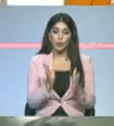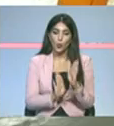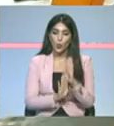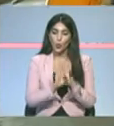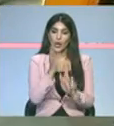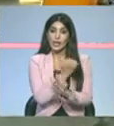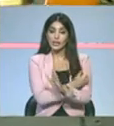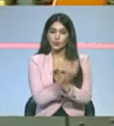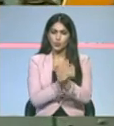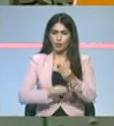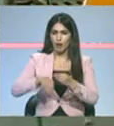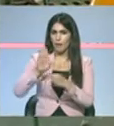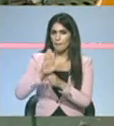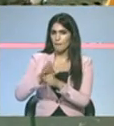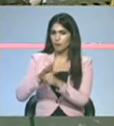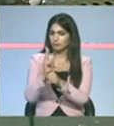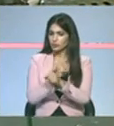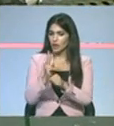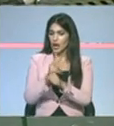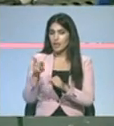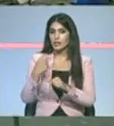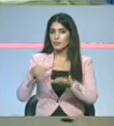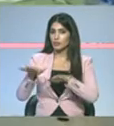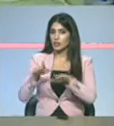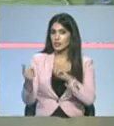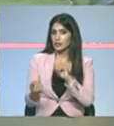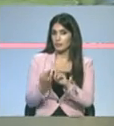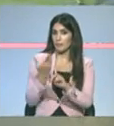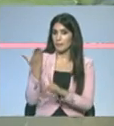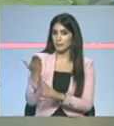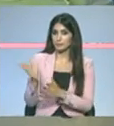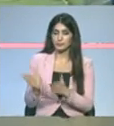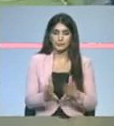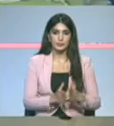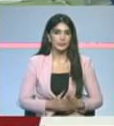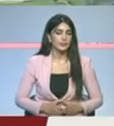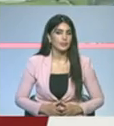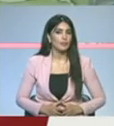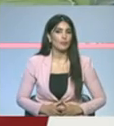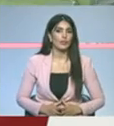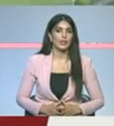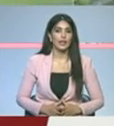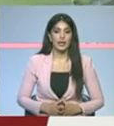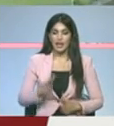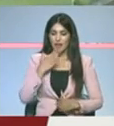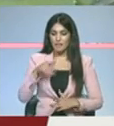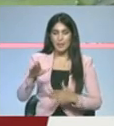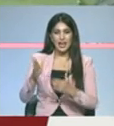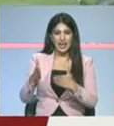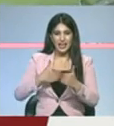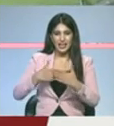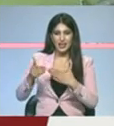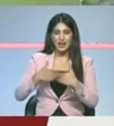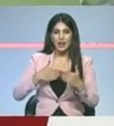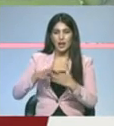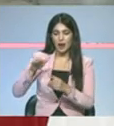نسبة النفايات التي تحتاج إلى معالجة خاصة. تقع عن طريق آلات رحي وتعقيم